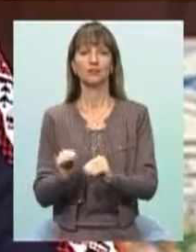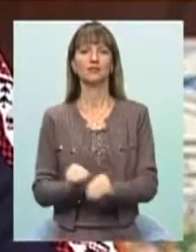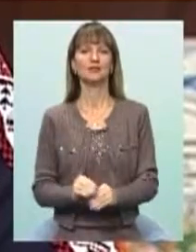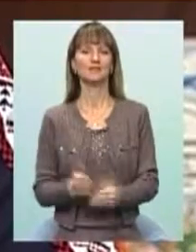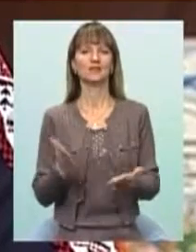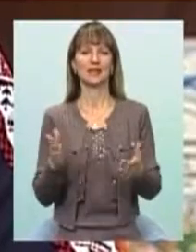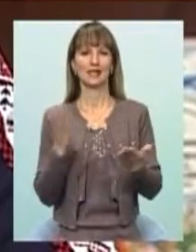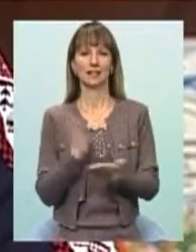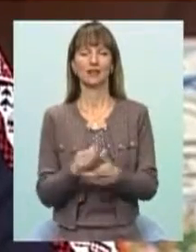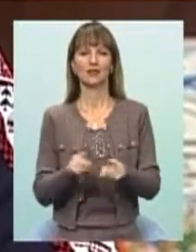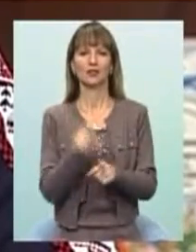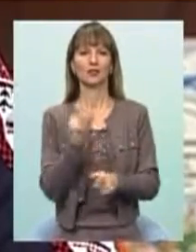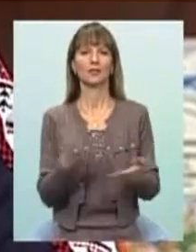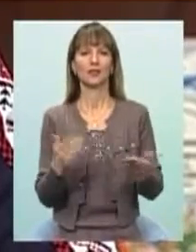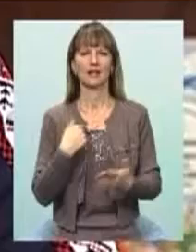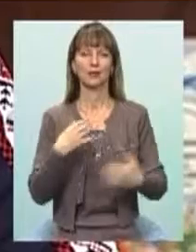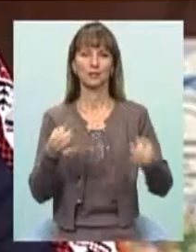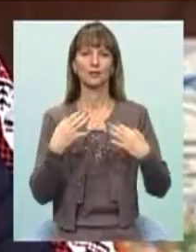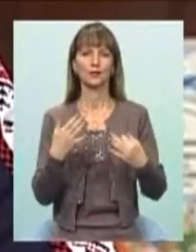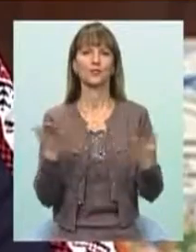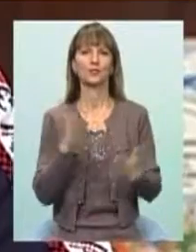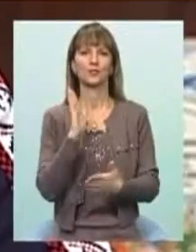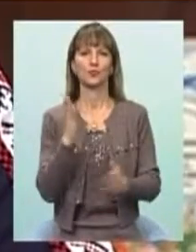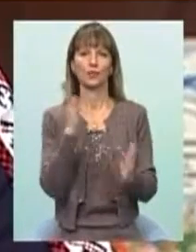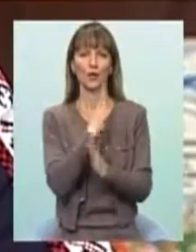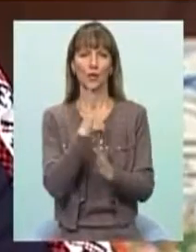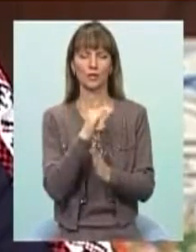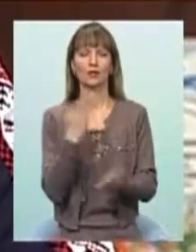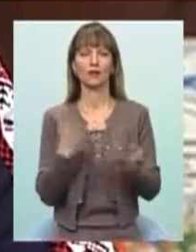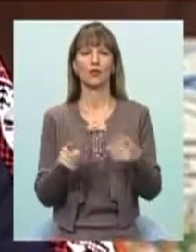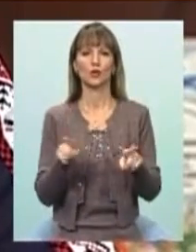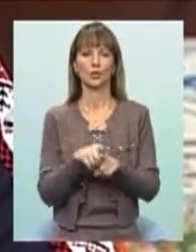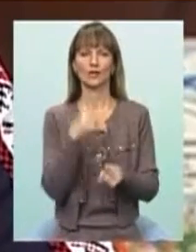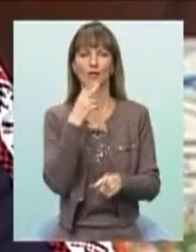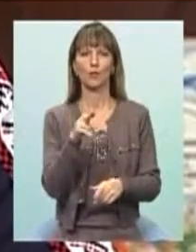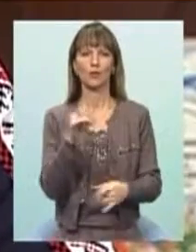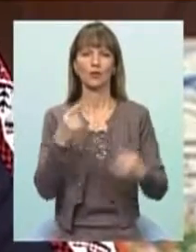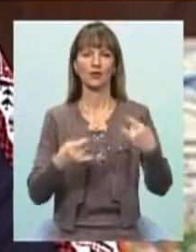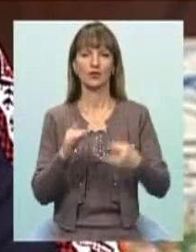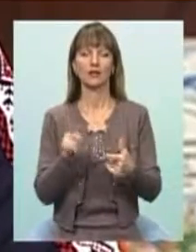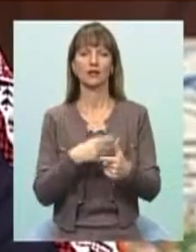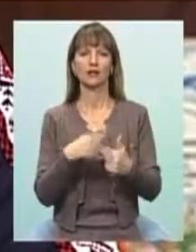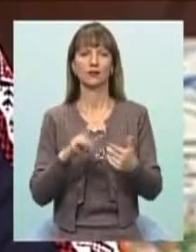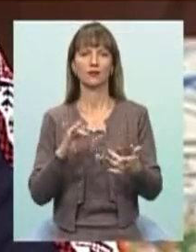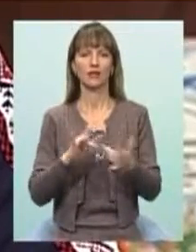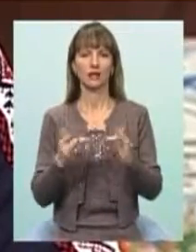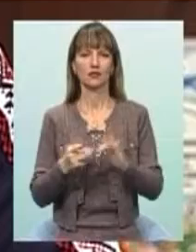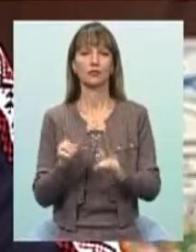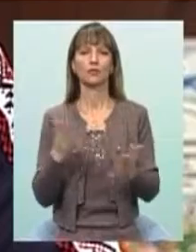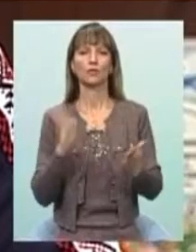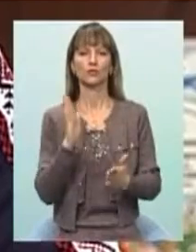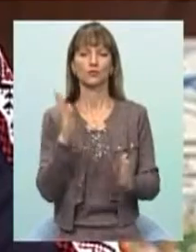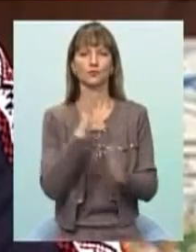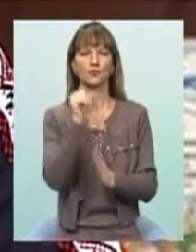є такі люди, до речі, які також нам розповідають, якою буде погода. Ти, напевно, теж бачив по телевізору або в інтернеті, що якою буде